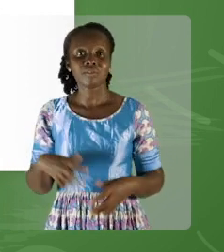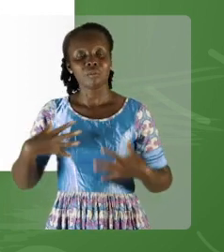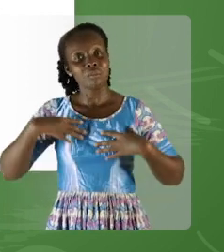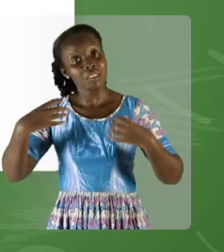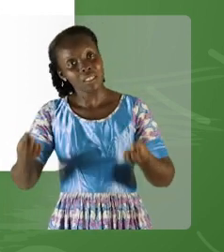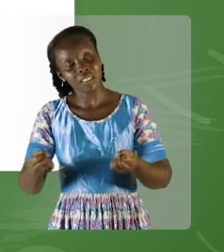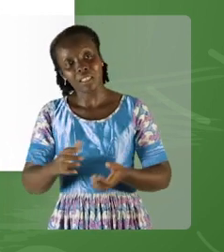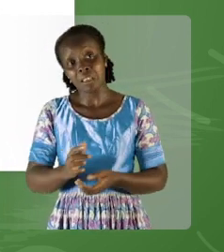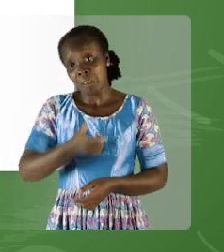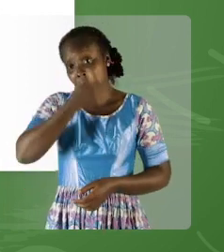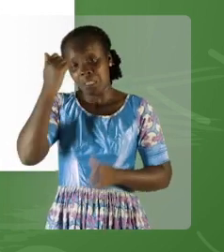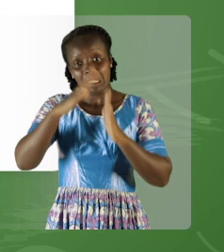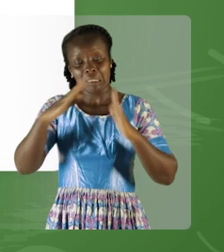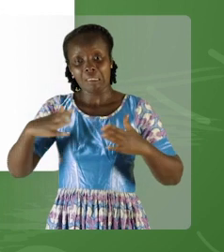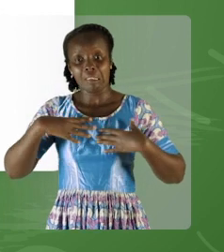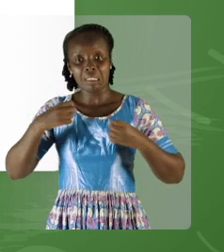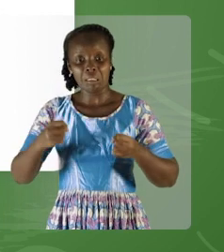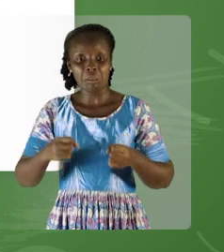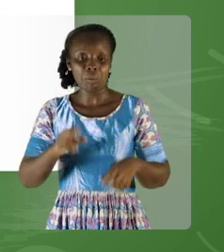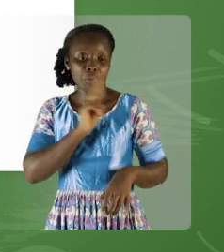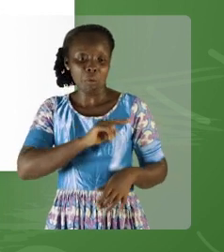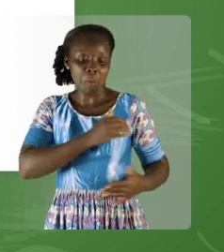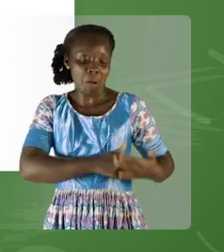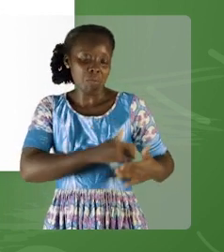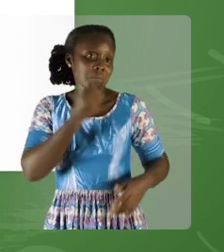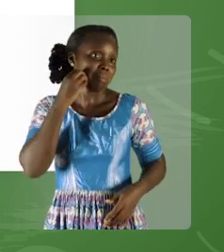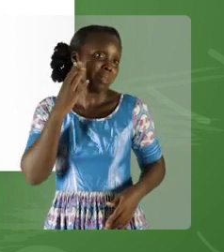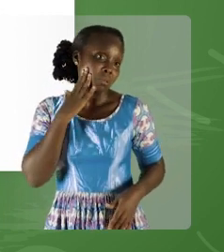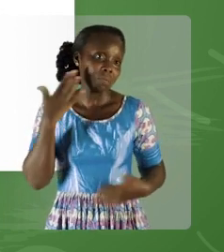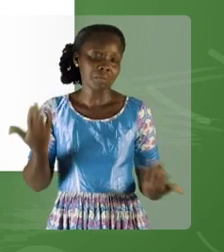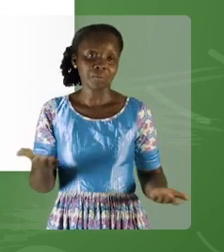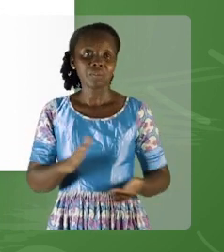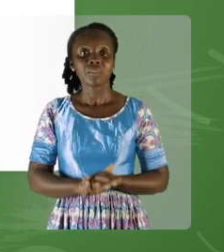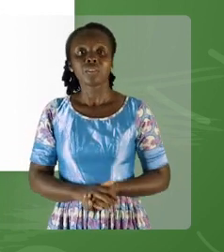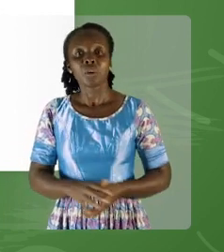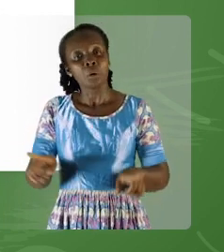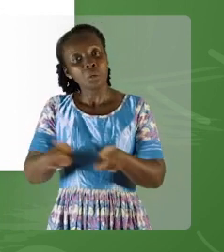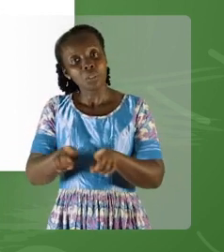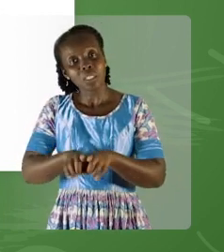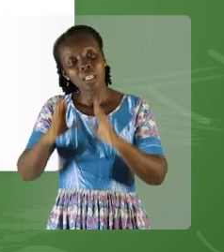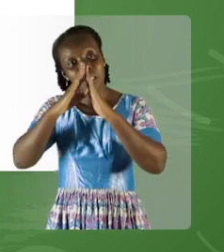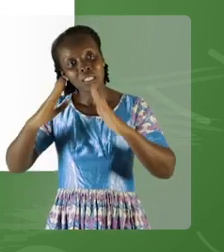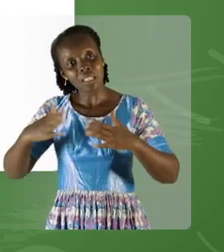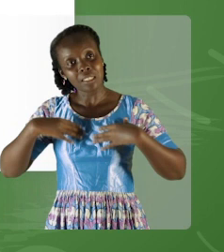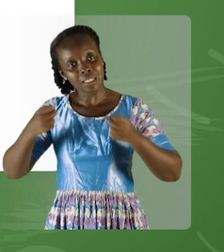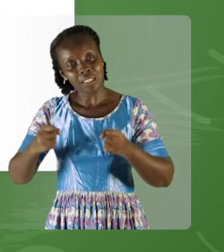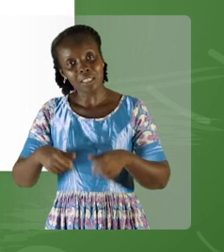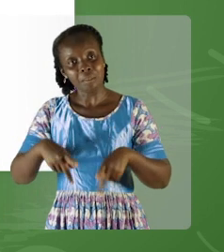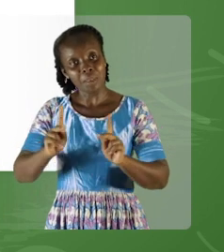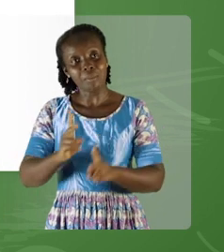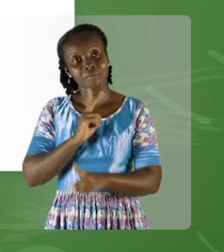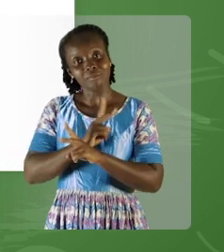puisque c'est à proximité de chez nous. Et aussi, il faut savoir que le centre de santé permet